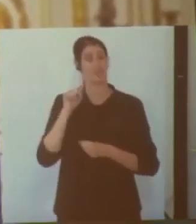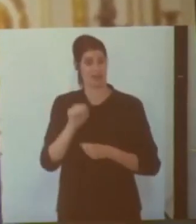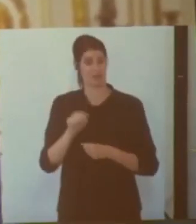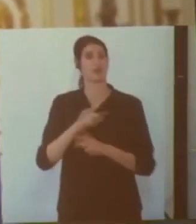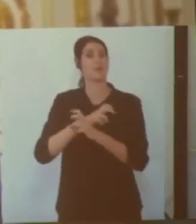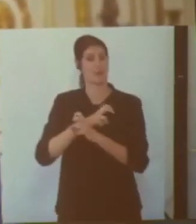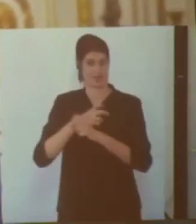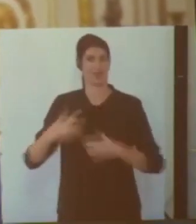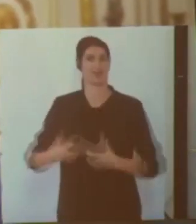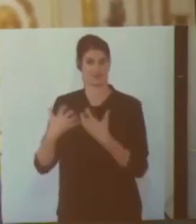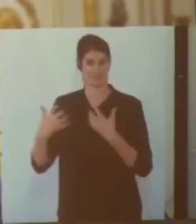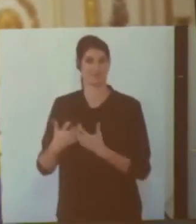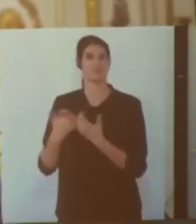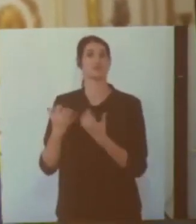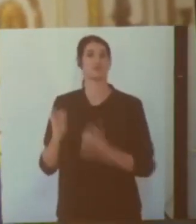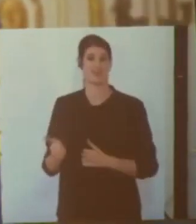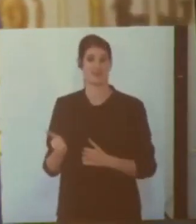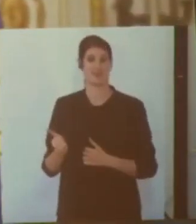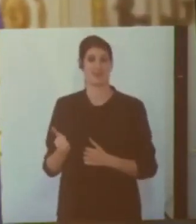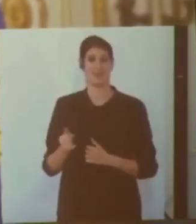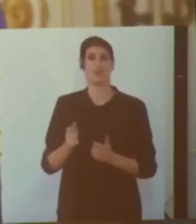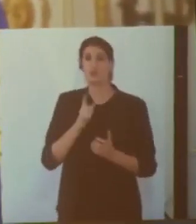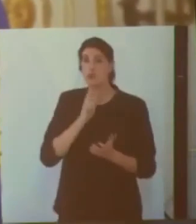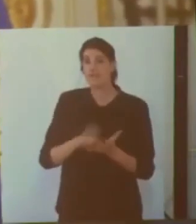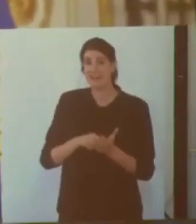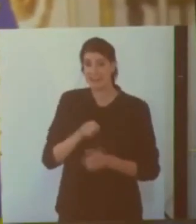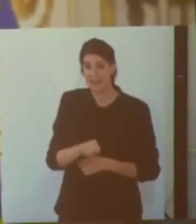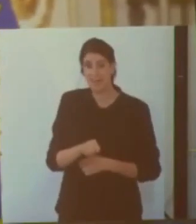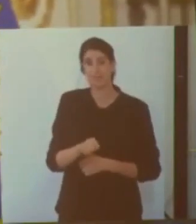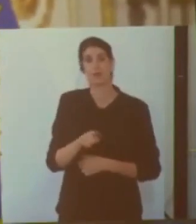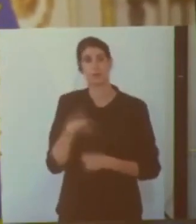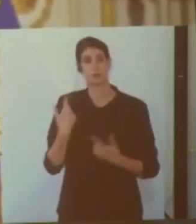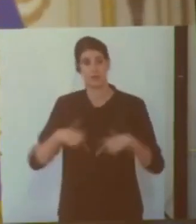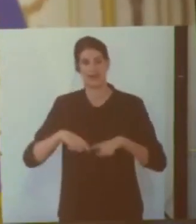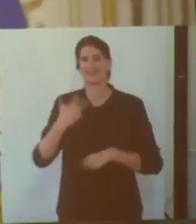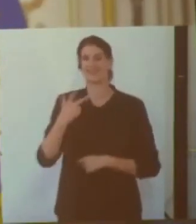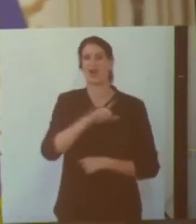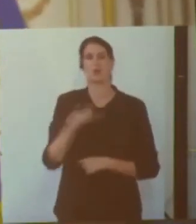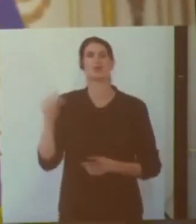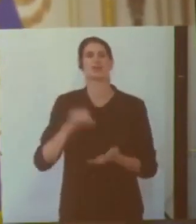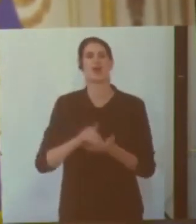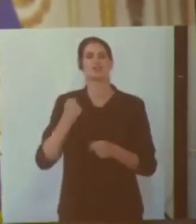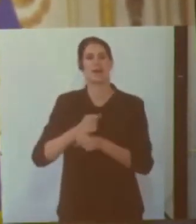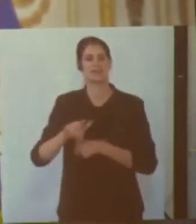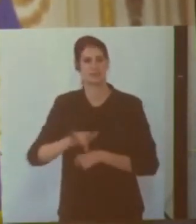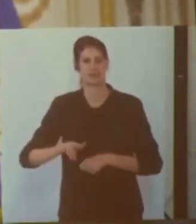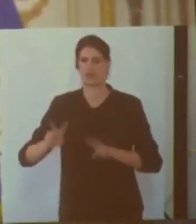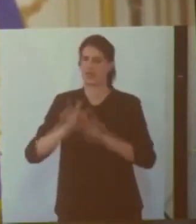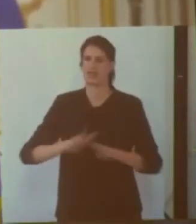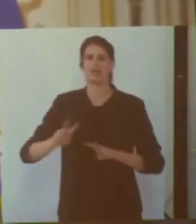werden, sichert bei uns im Land 300.000 Arbeitsplätze. Ähnlich ist es bei